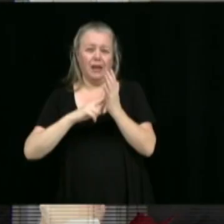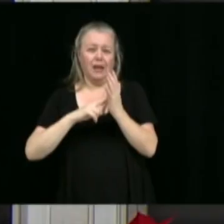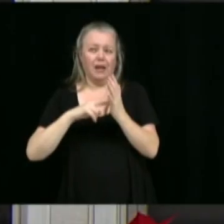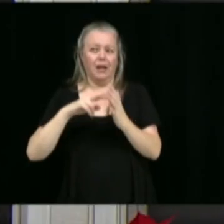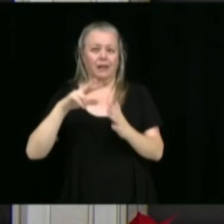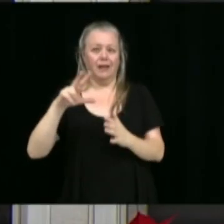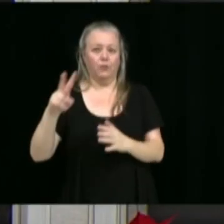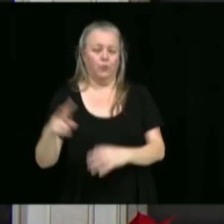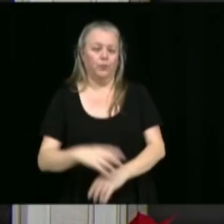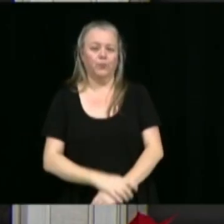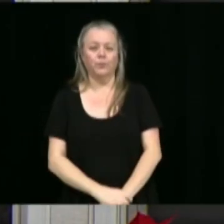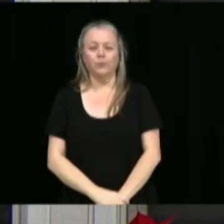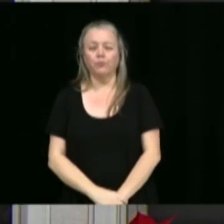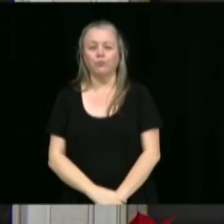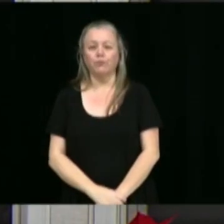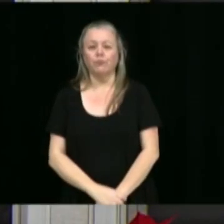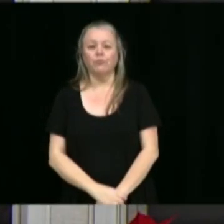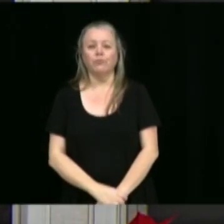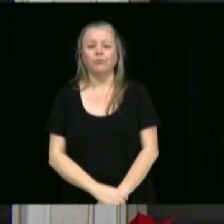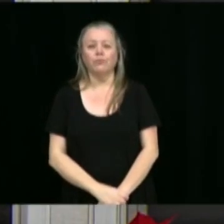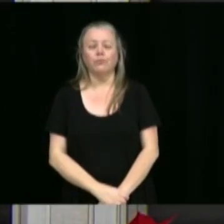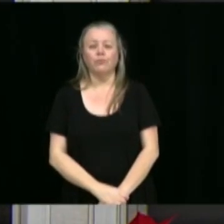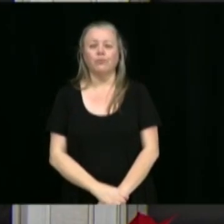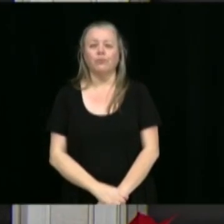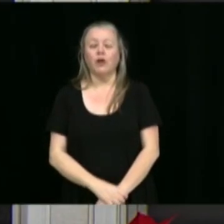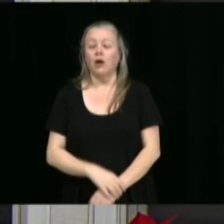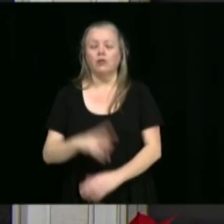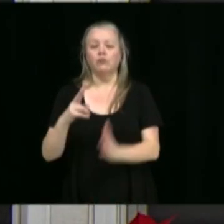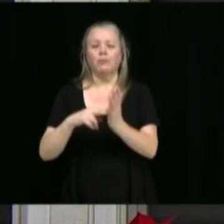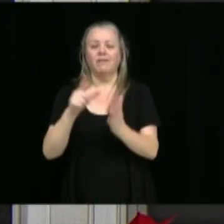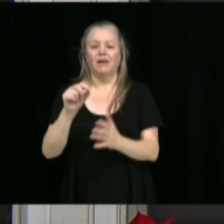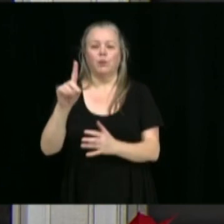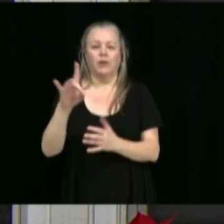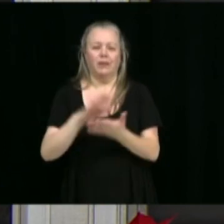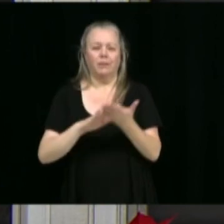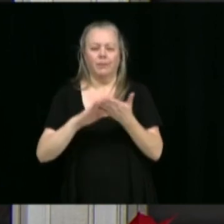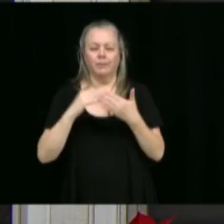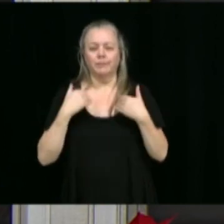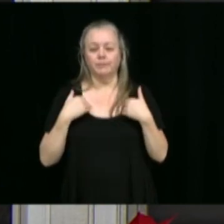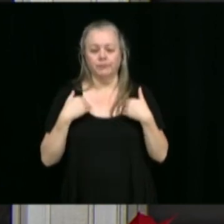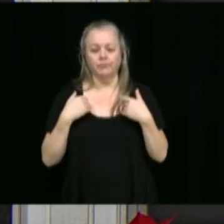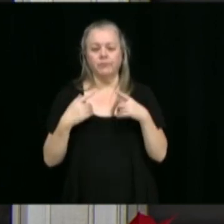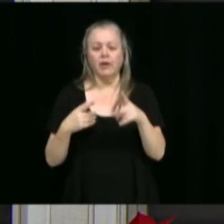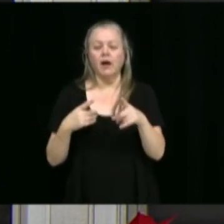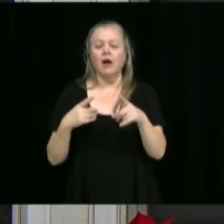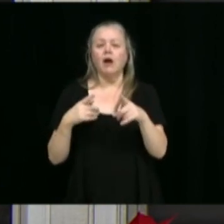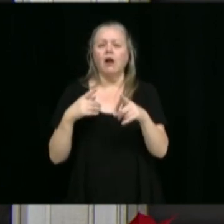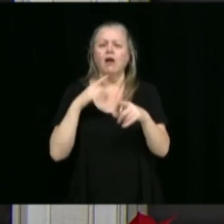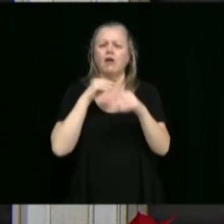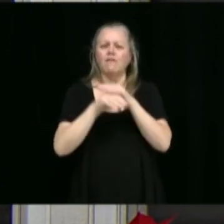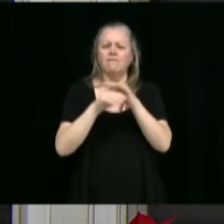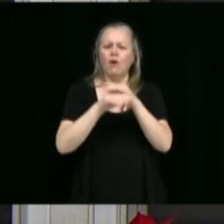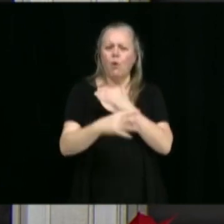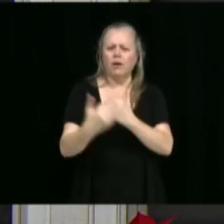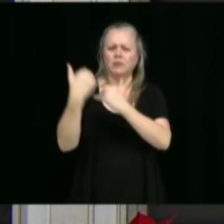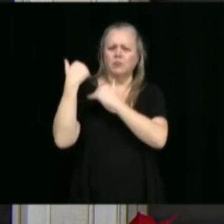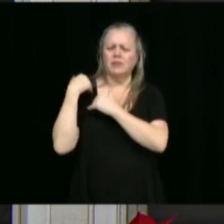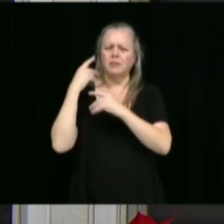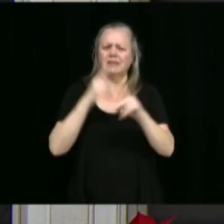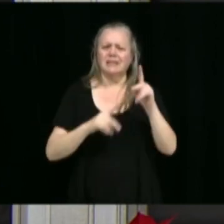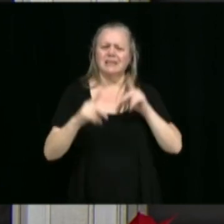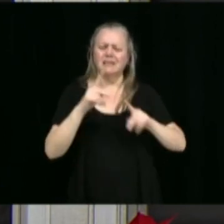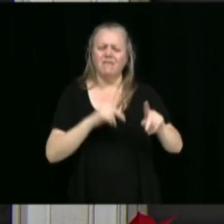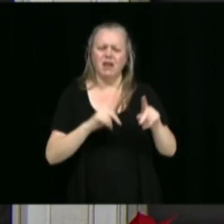Alexandre Côté, Yannick Poisson. Libération du fonds de garantie en responsabilité civile primaire du regroupement Agglomération